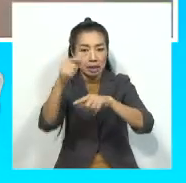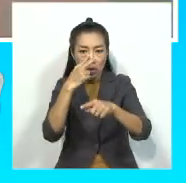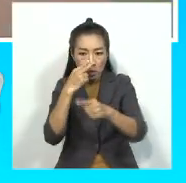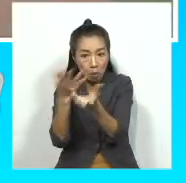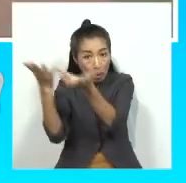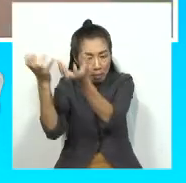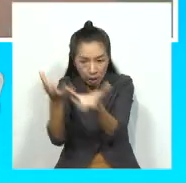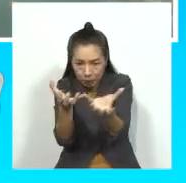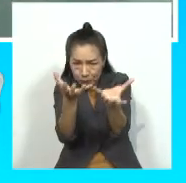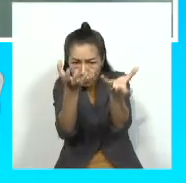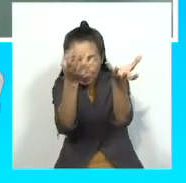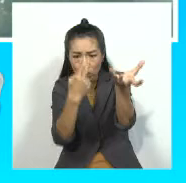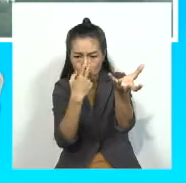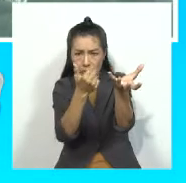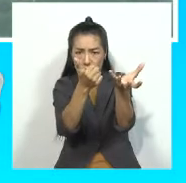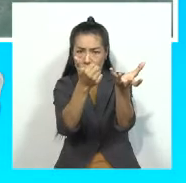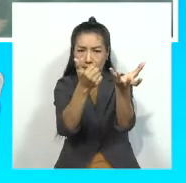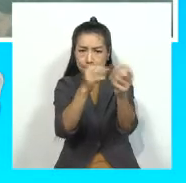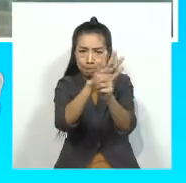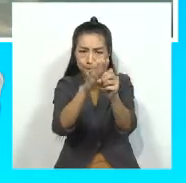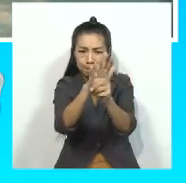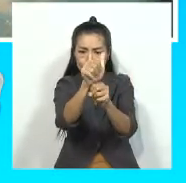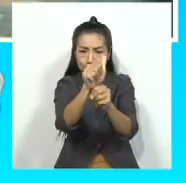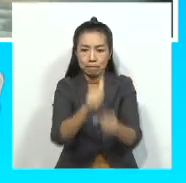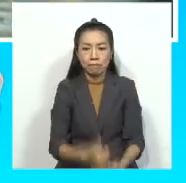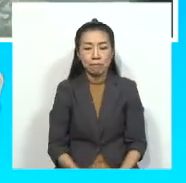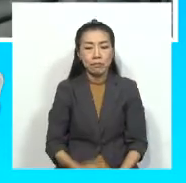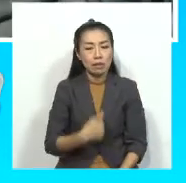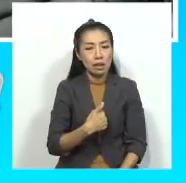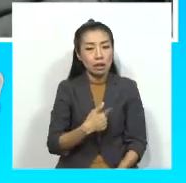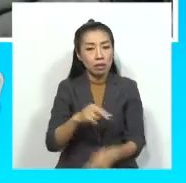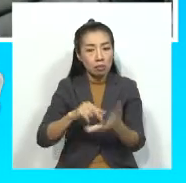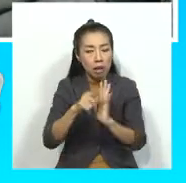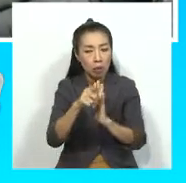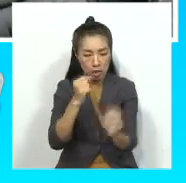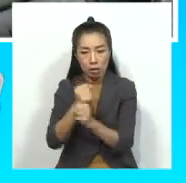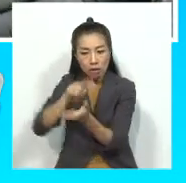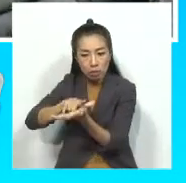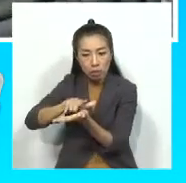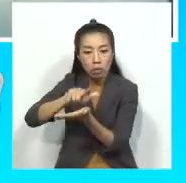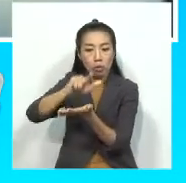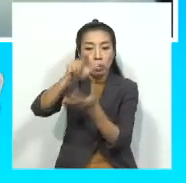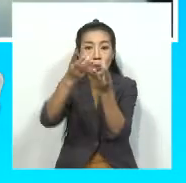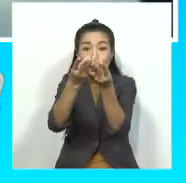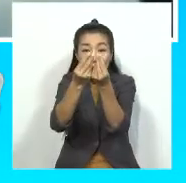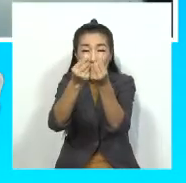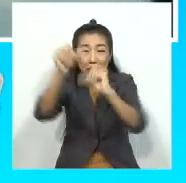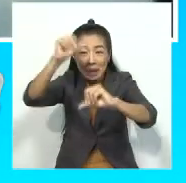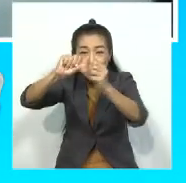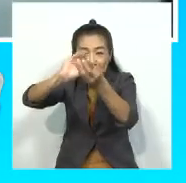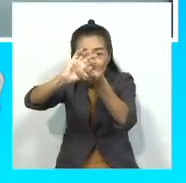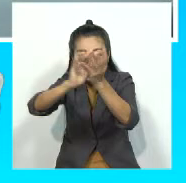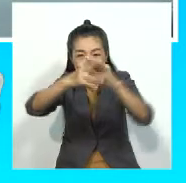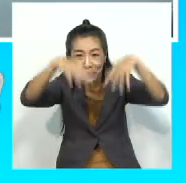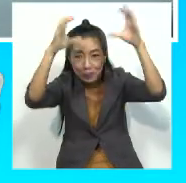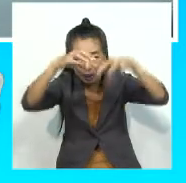ของเมฆสถิตภาพอะไรตรงนี้เนี่ยก็ถือว่าอยู่ในระดับปานกลางก็เท่ากับว่าเอื้อต่อการปฏิบัติการฝนหลวงในระดับหนึ่งเลยนะครับ